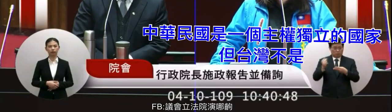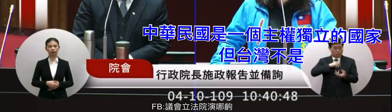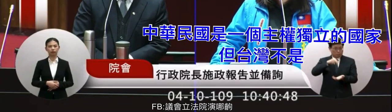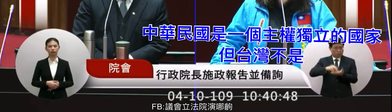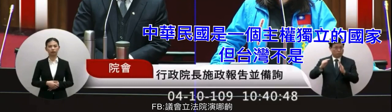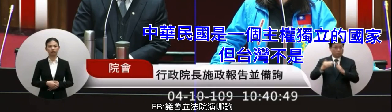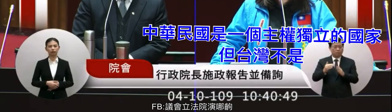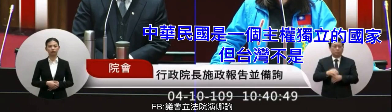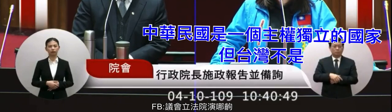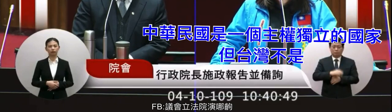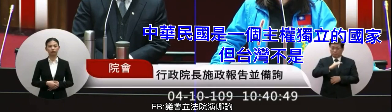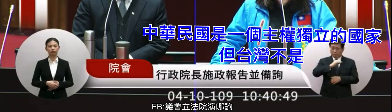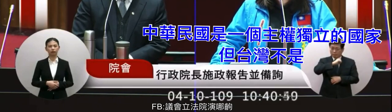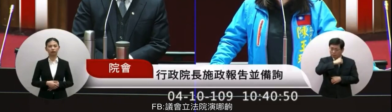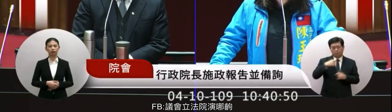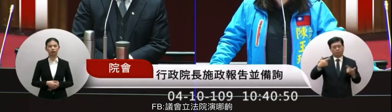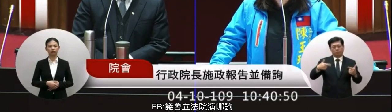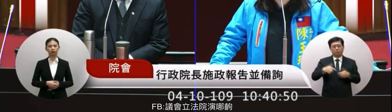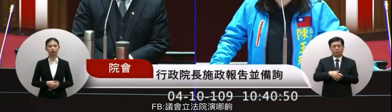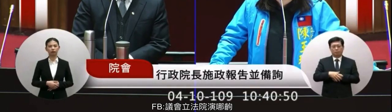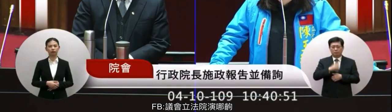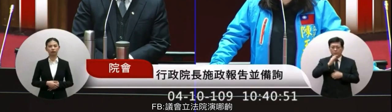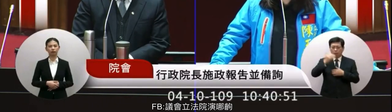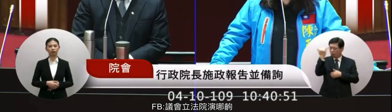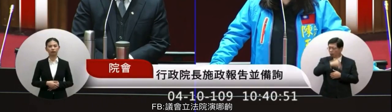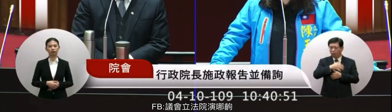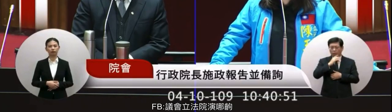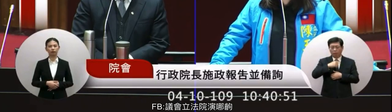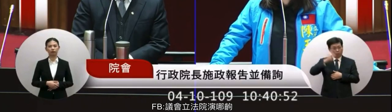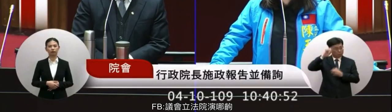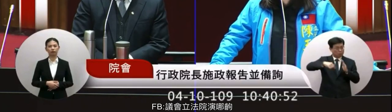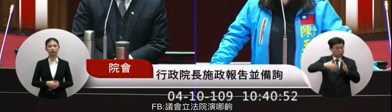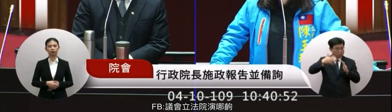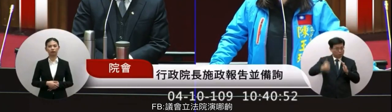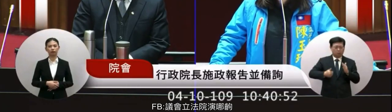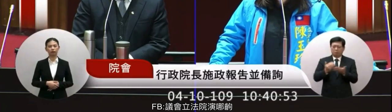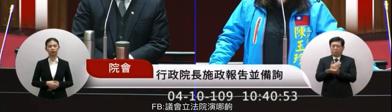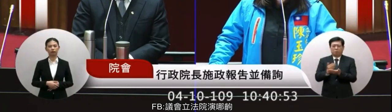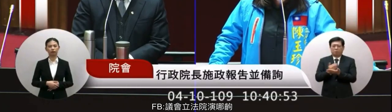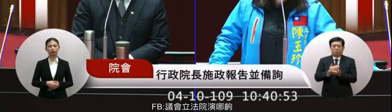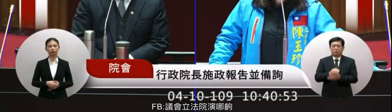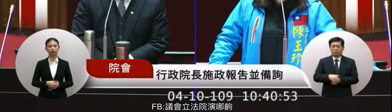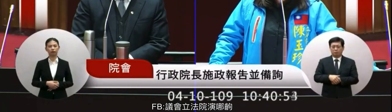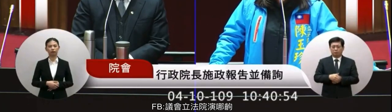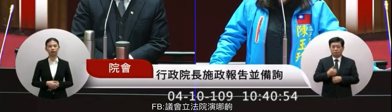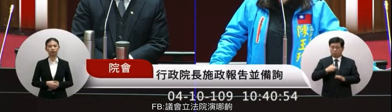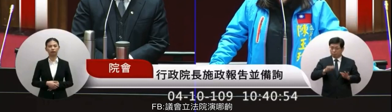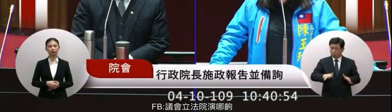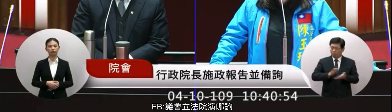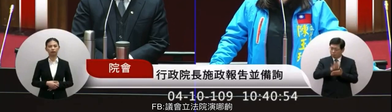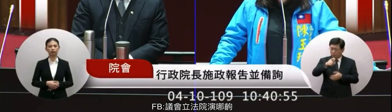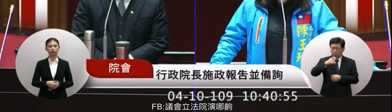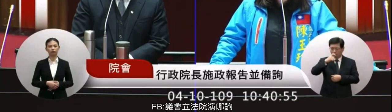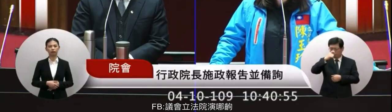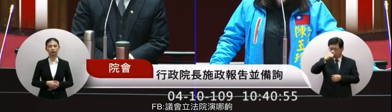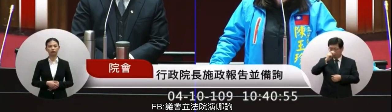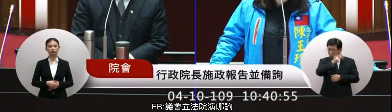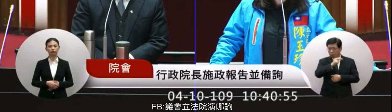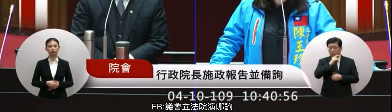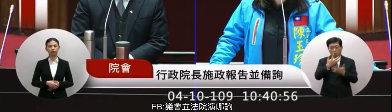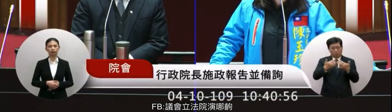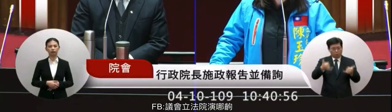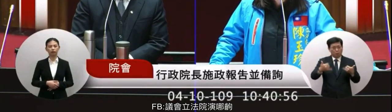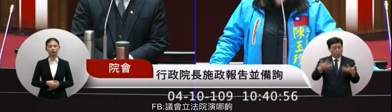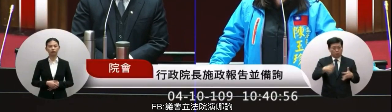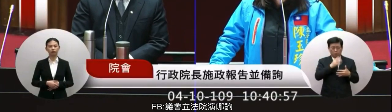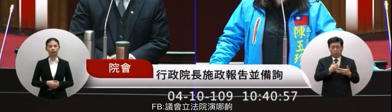立的国家，但台湾不是。那引来这个我们苏院长的这个批评嘛，那我后来也看到网络有相当多的